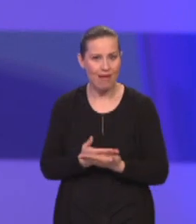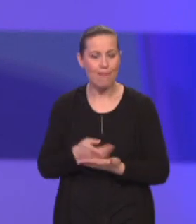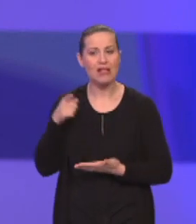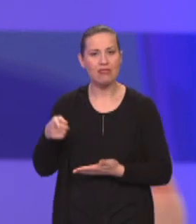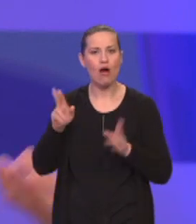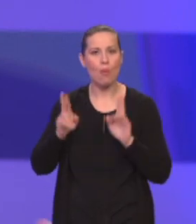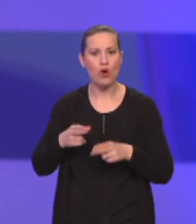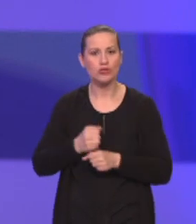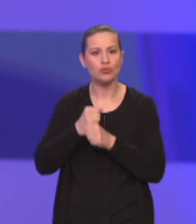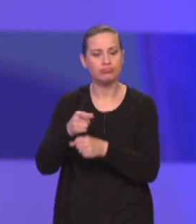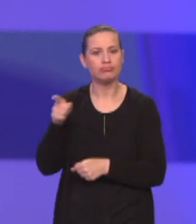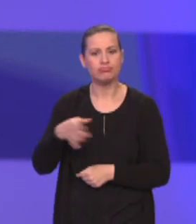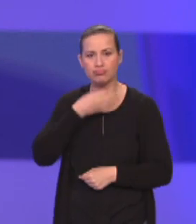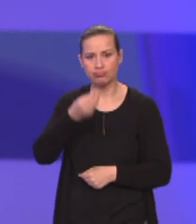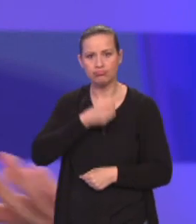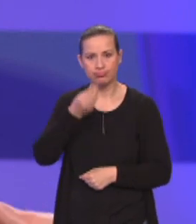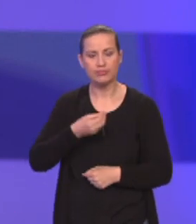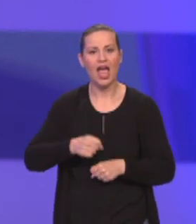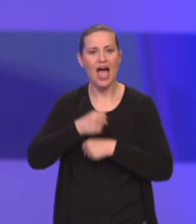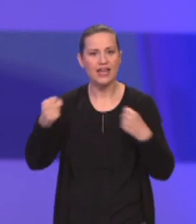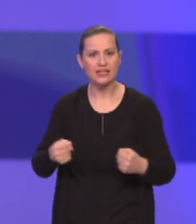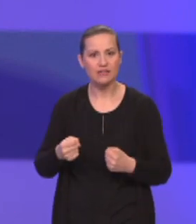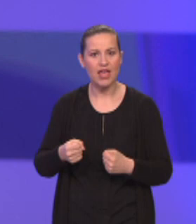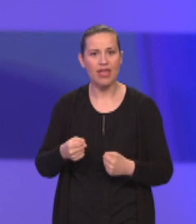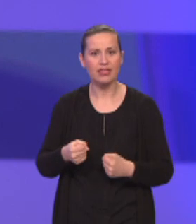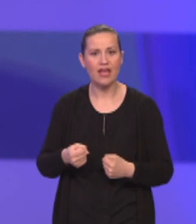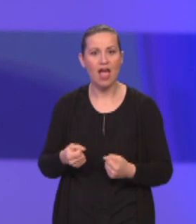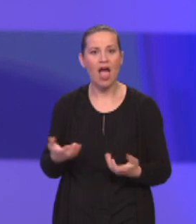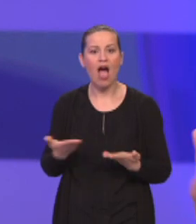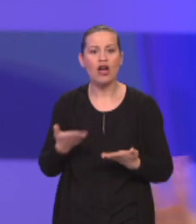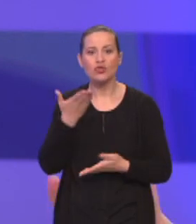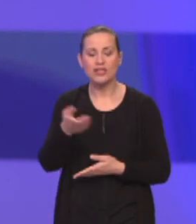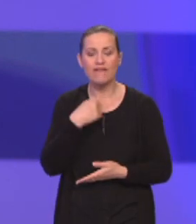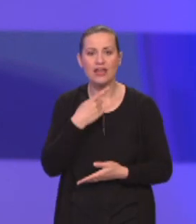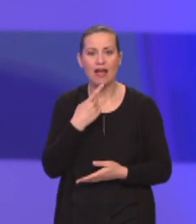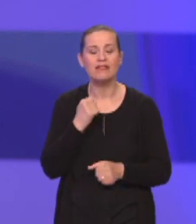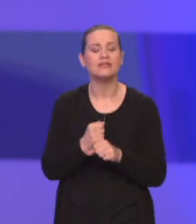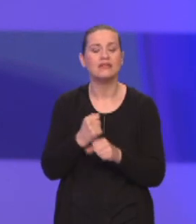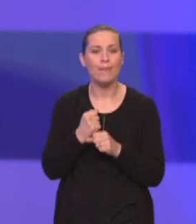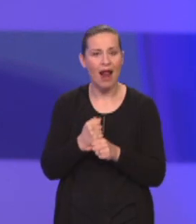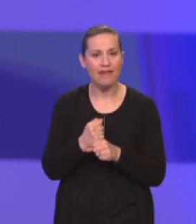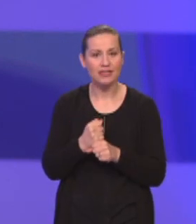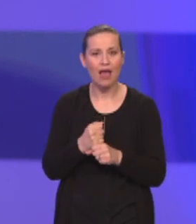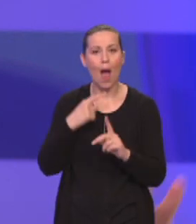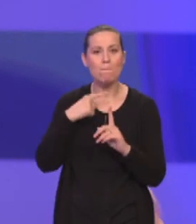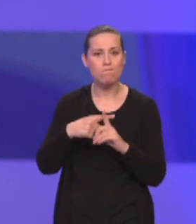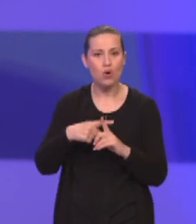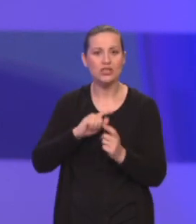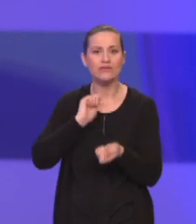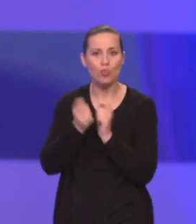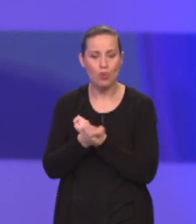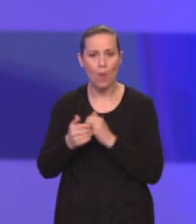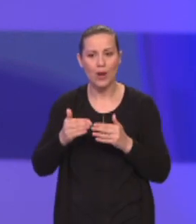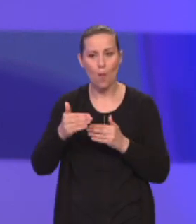moći održati ovu priču i razvijati, i na neki način, kao što ste i sami rekli u uvodu, napraviti nekakvu pozitivnu promjenu i